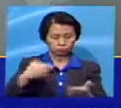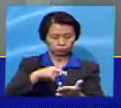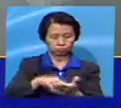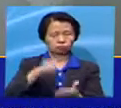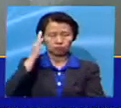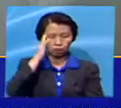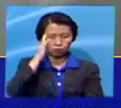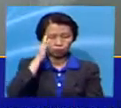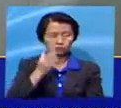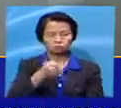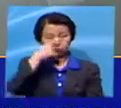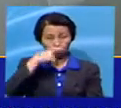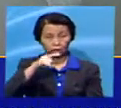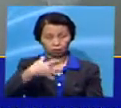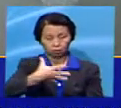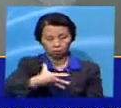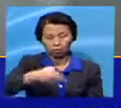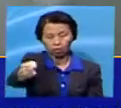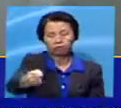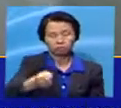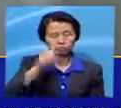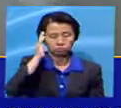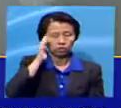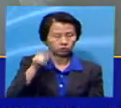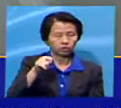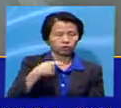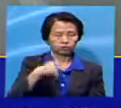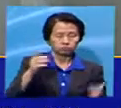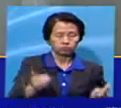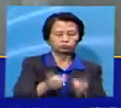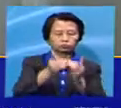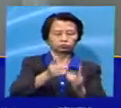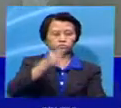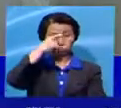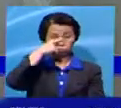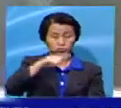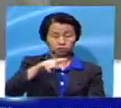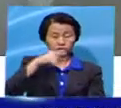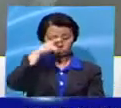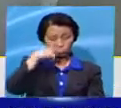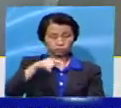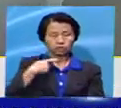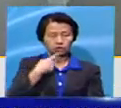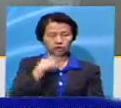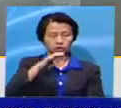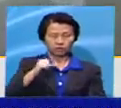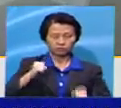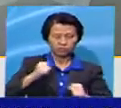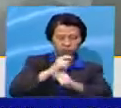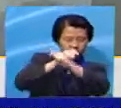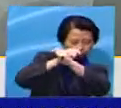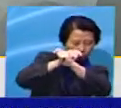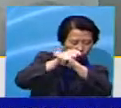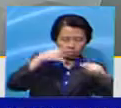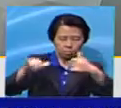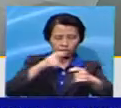merampas gold medal daripada kami. Jadi setiap pertemuan dengan Thailand, kami akan memberi sepenuh